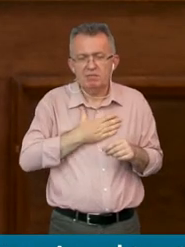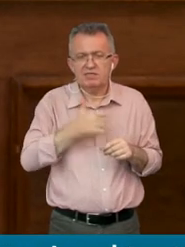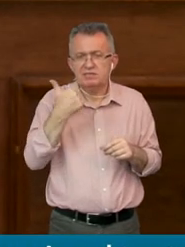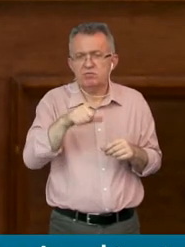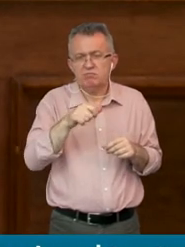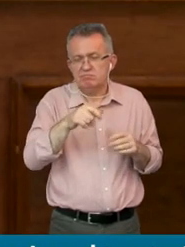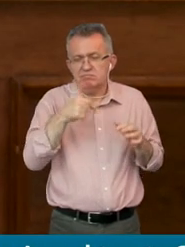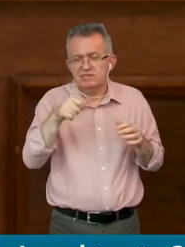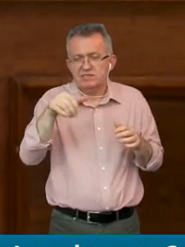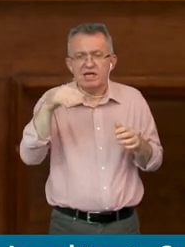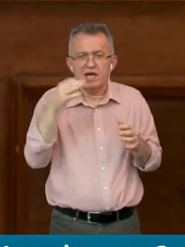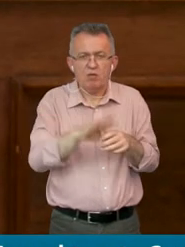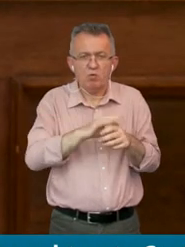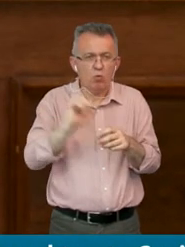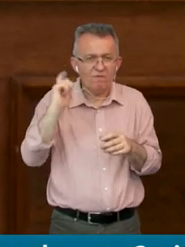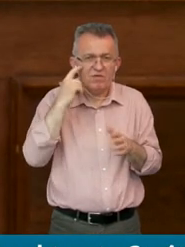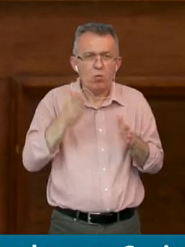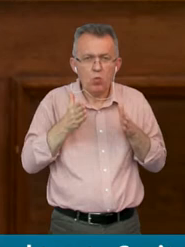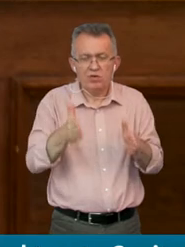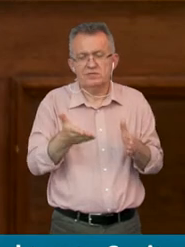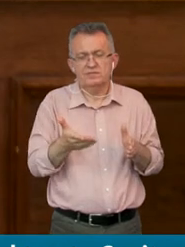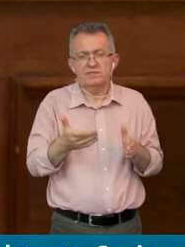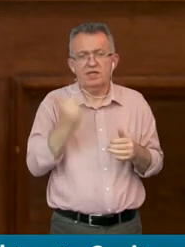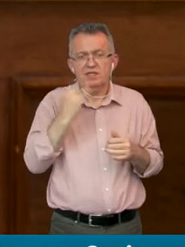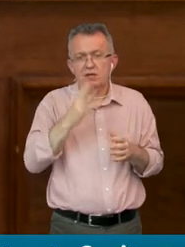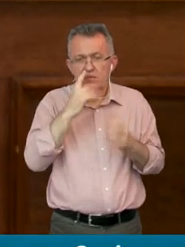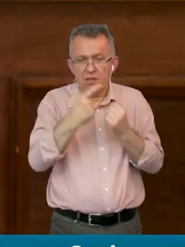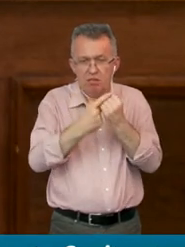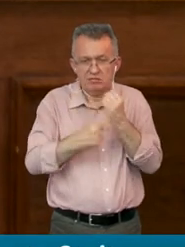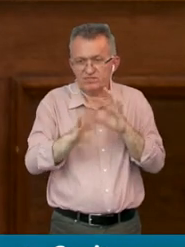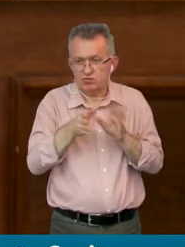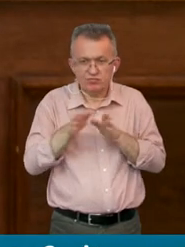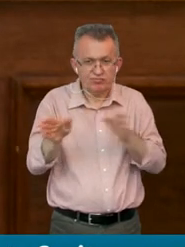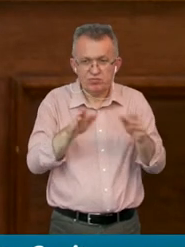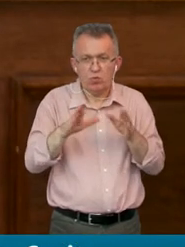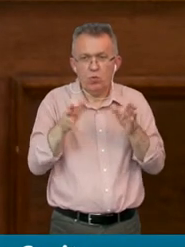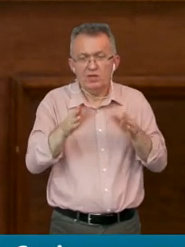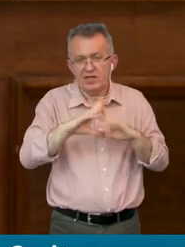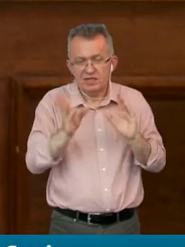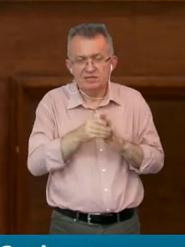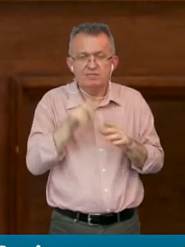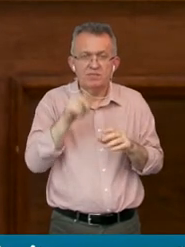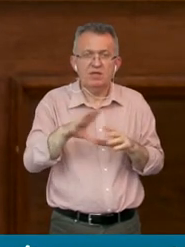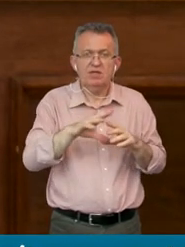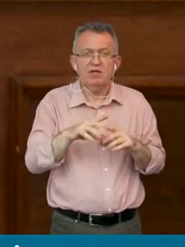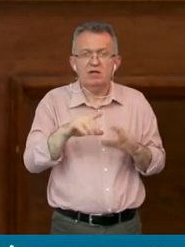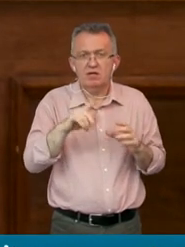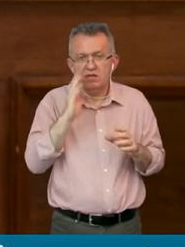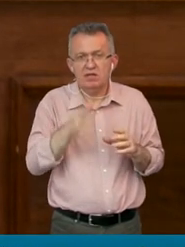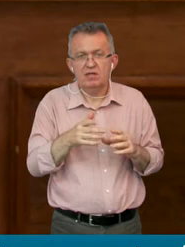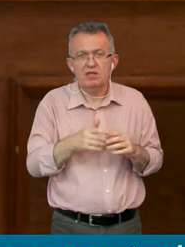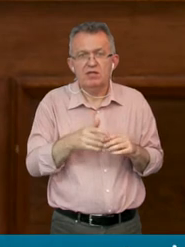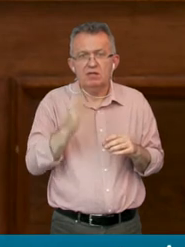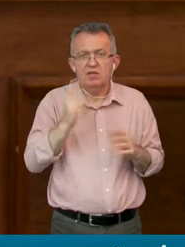kilometrów głównych ulic, a pewnie gdybyśmy policzyli te boczne, osiedlowe i wewnętrzne, to pewnie będzie to